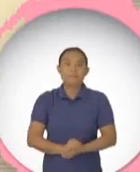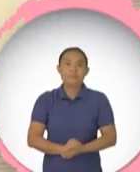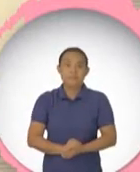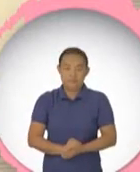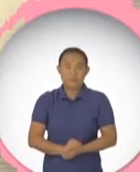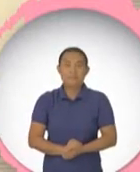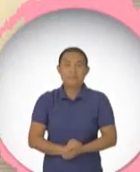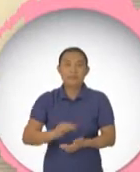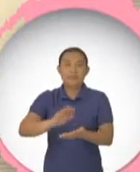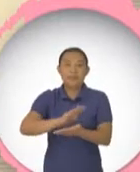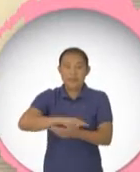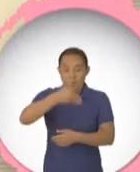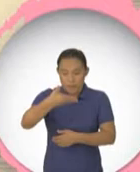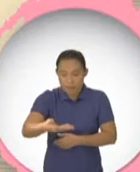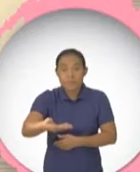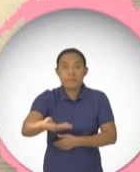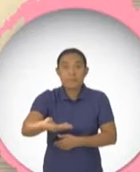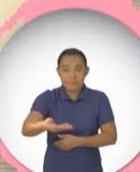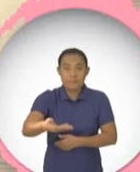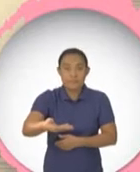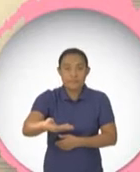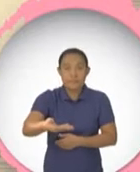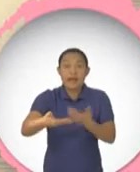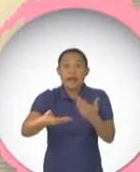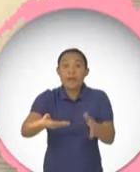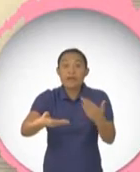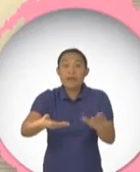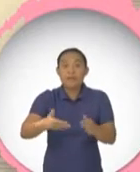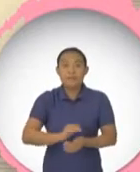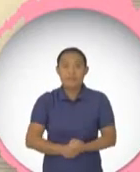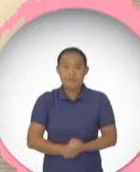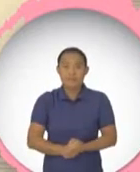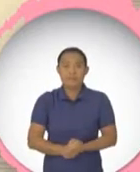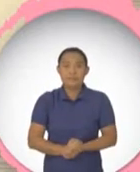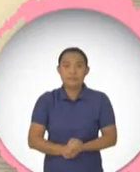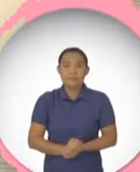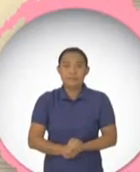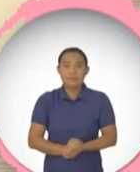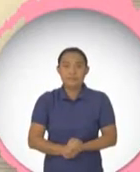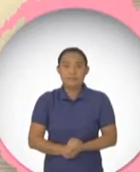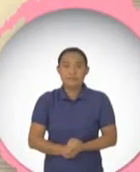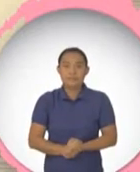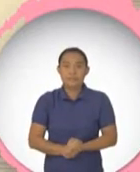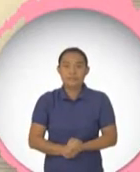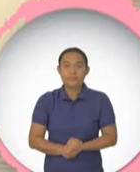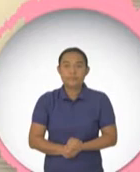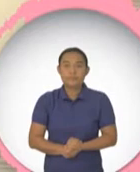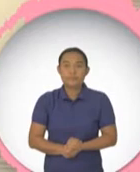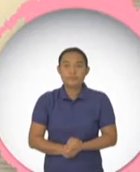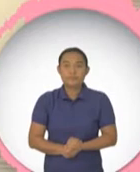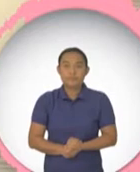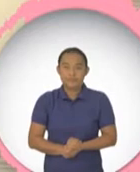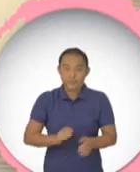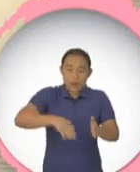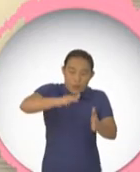ละลายจากนั้นวางกระดาษลงไปเรียบร้อยแล้วเราก็ทาเนยทับกระดาษ ค่ะ เพราะไม่งั้นเดี๋ยวขนมของเราจะติดกับกระด